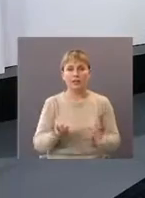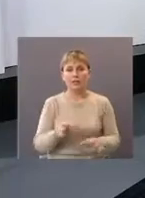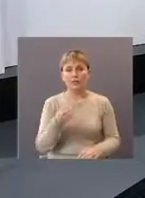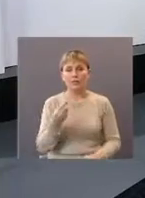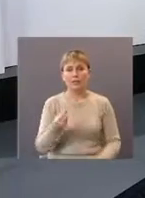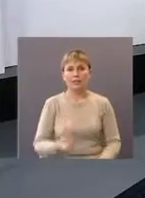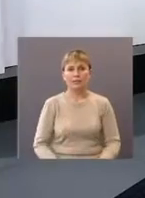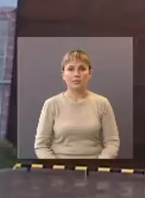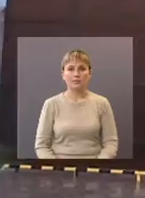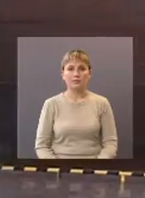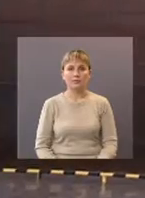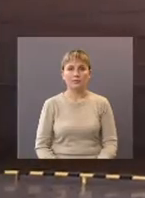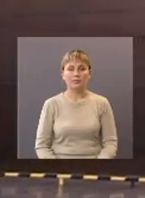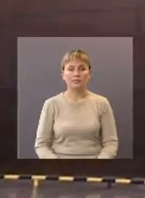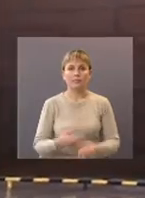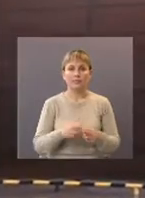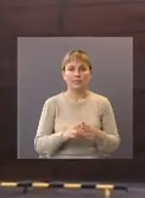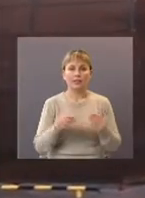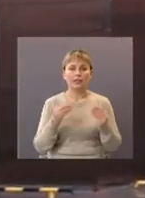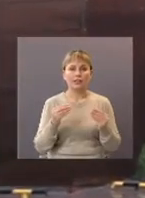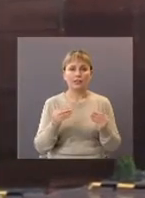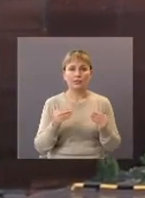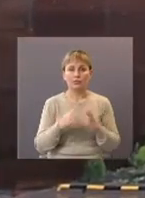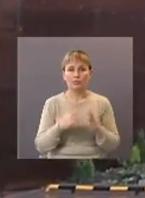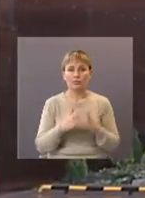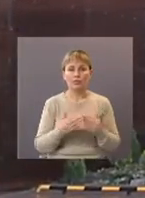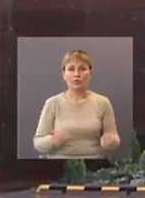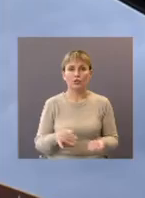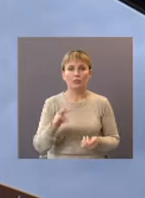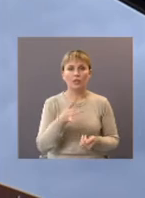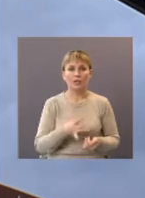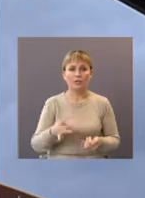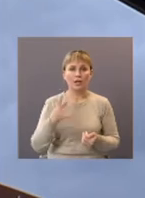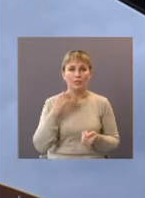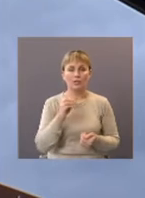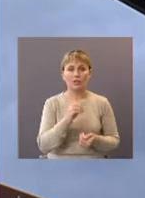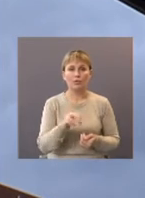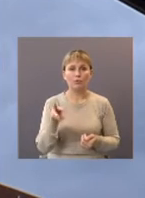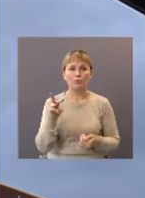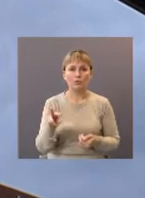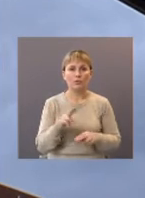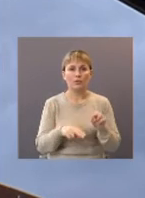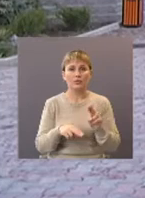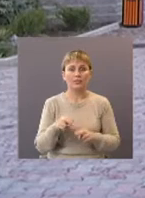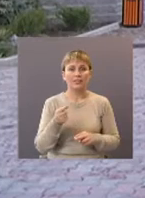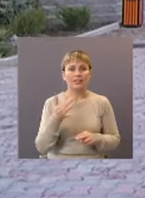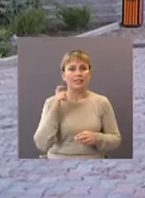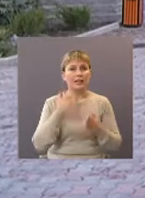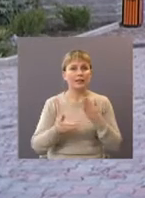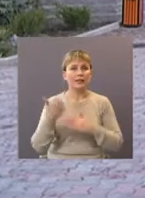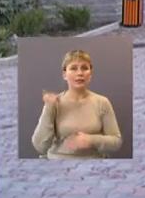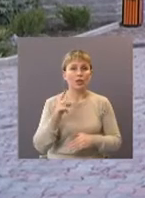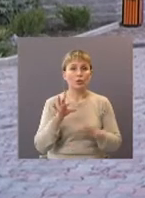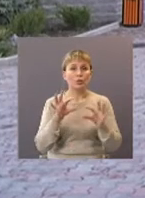богатства. Этот роскошный коттедж житель Наурызбайского района Алматы Ербол Маупасов построил несколько лет назад,